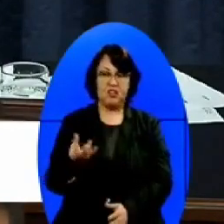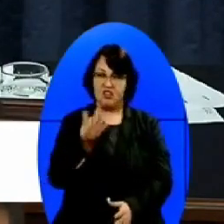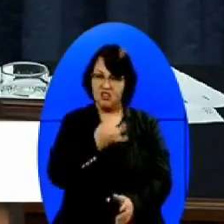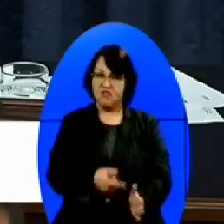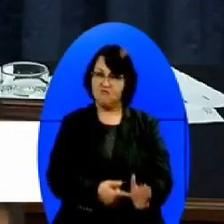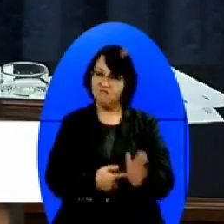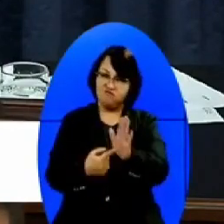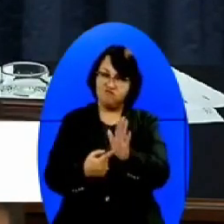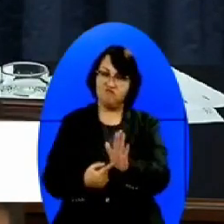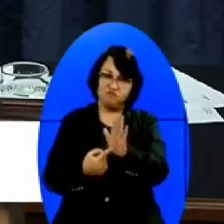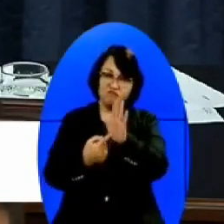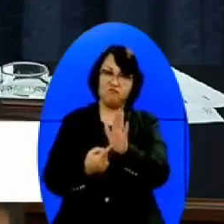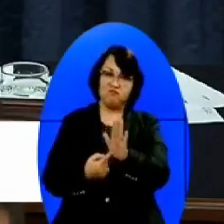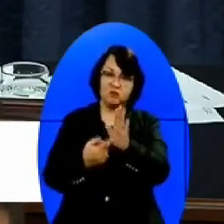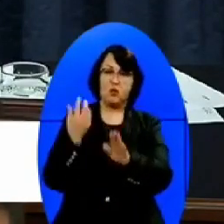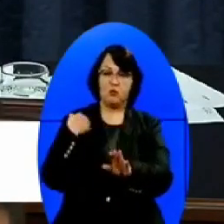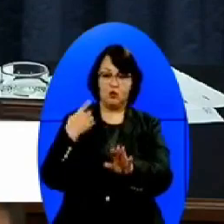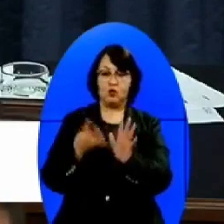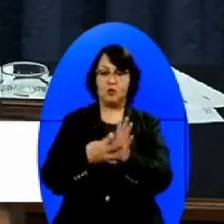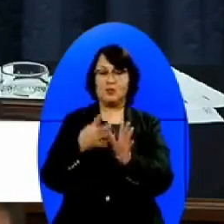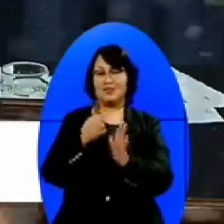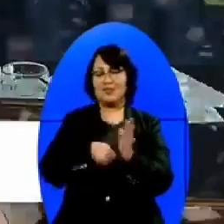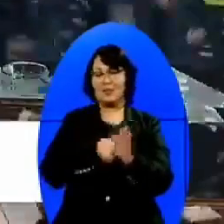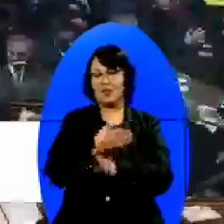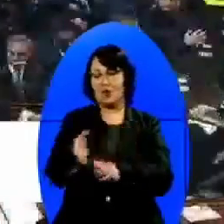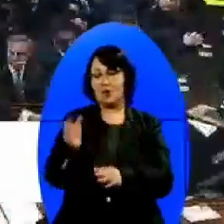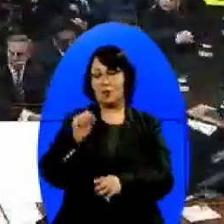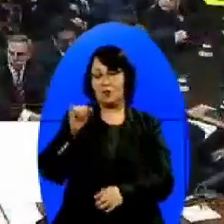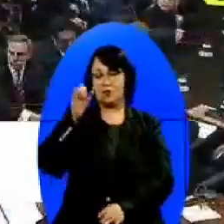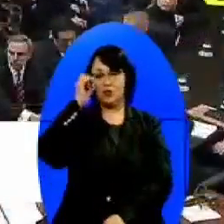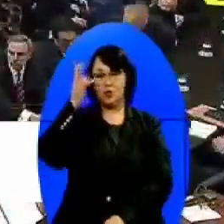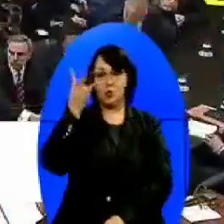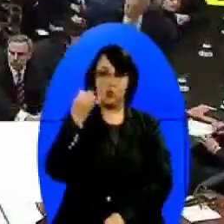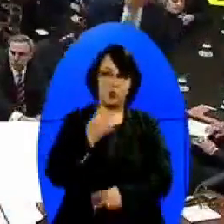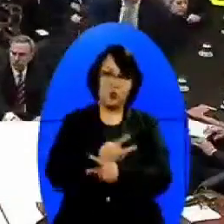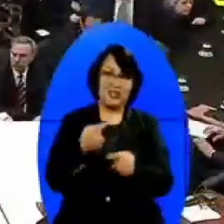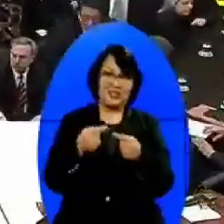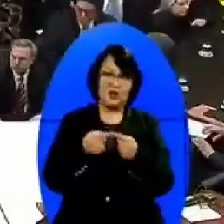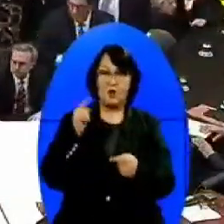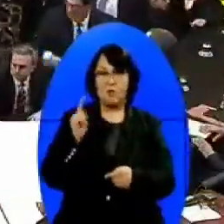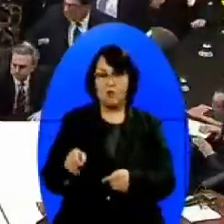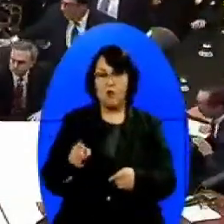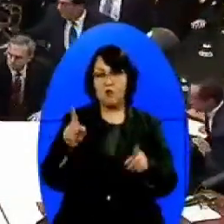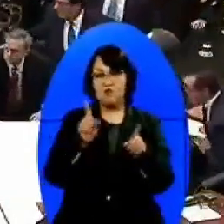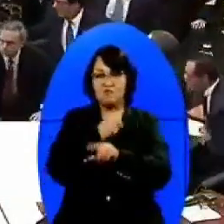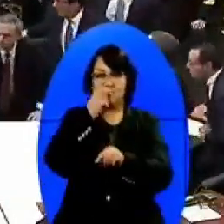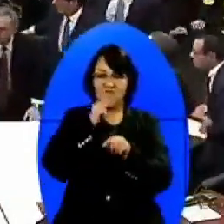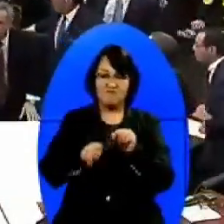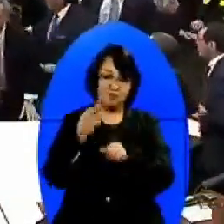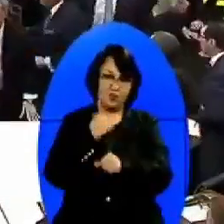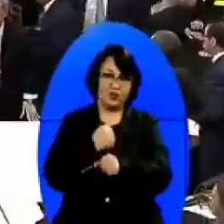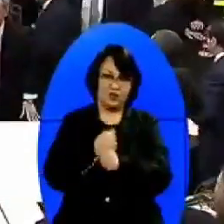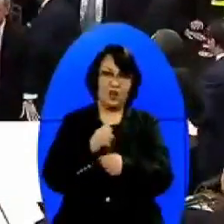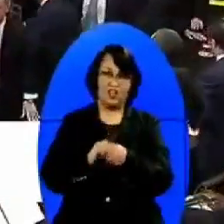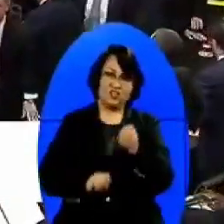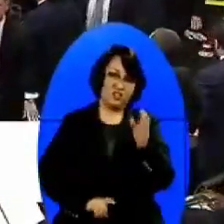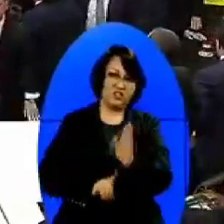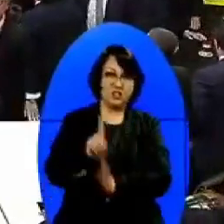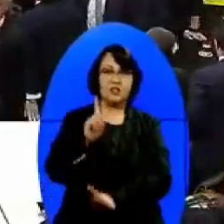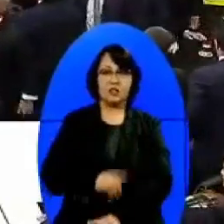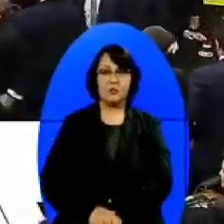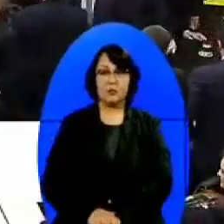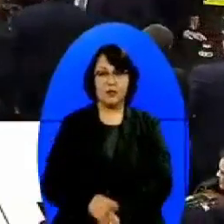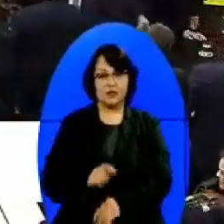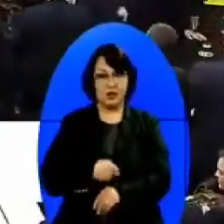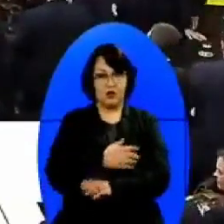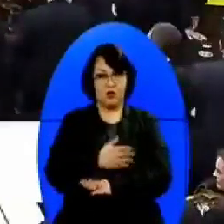тавьж өнгөрсөн 9-р сараас ерөнхийлөгч үндсэн хууль зөрчсөн эсхийг нотлох мөрдөн шалгах ажиллагааг явуулж эхэлсэн юм а. За